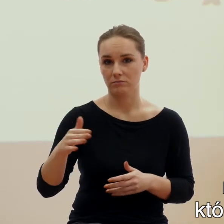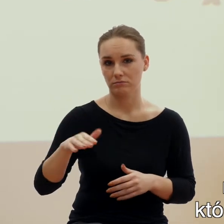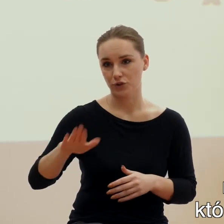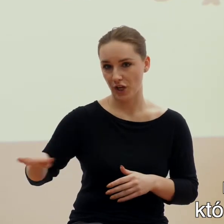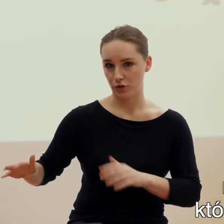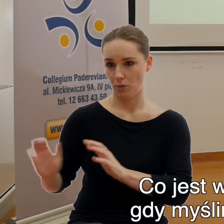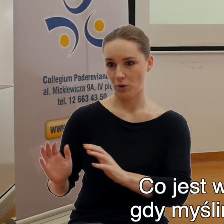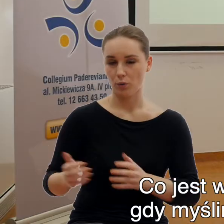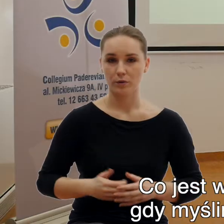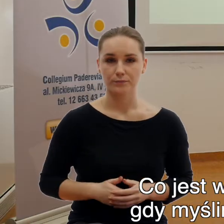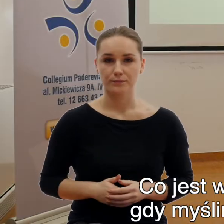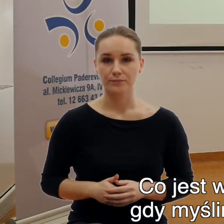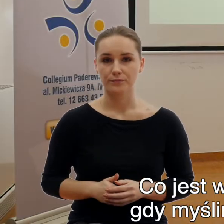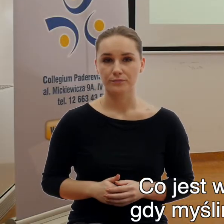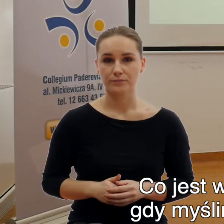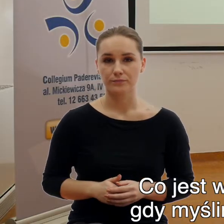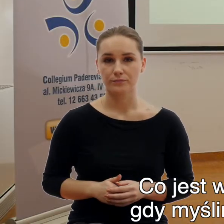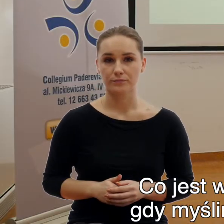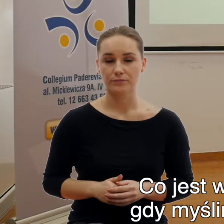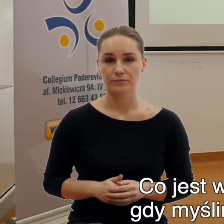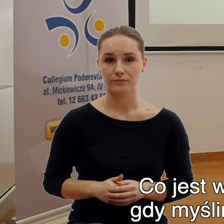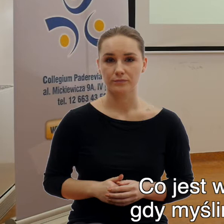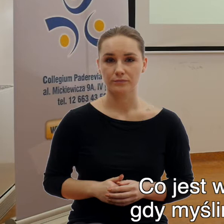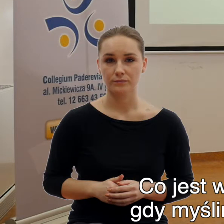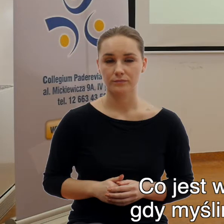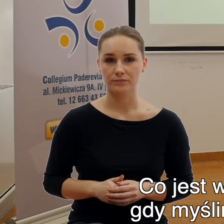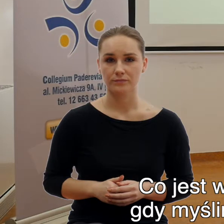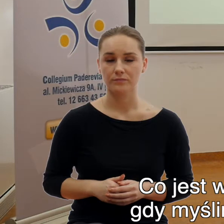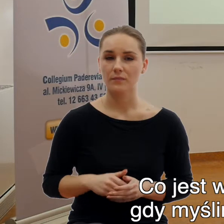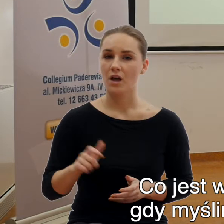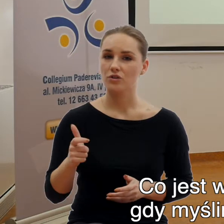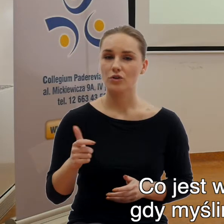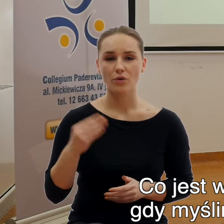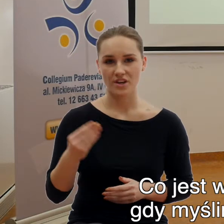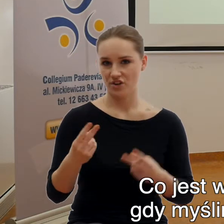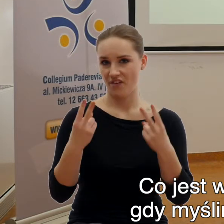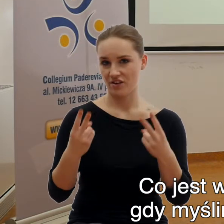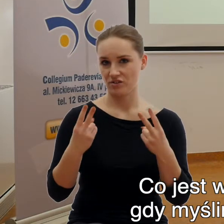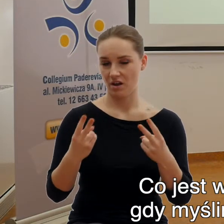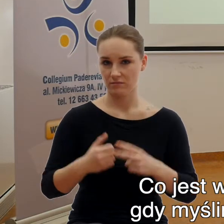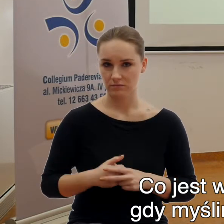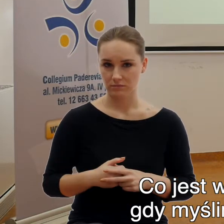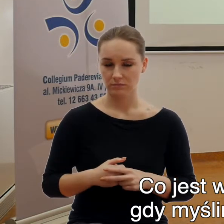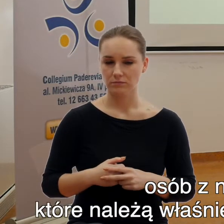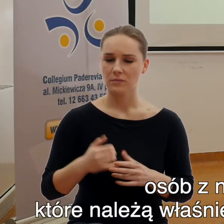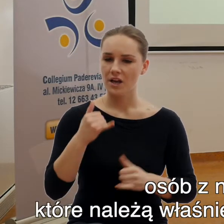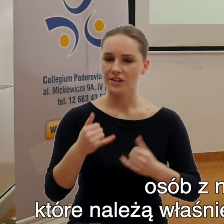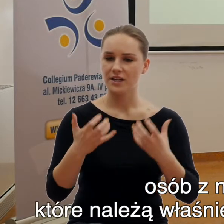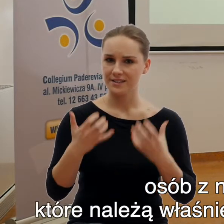dzieci. Co jest ważne, co jest przydatne w momencie, gdy myślimy o sprawnej, o bezpiecznej ewakuacji